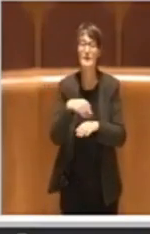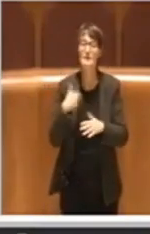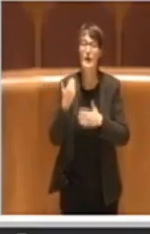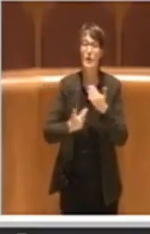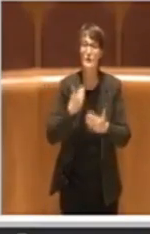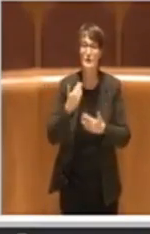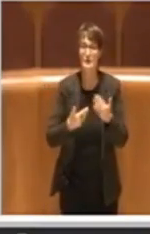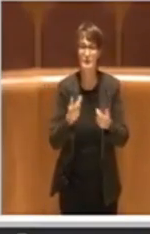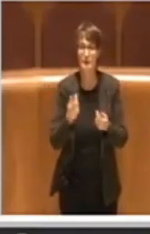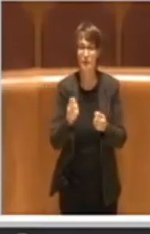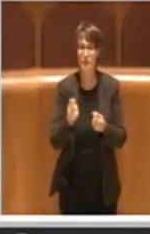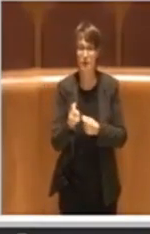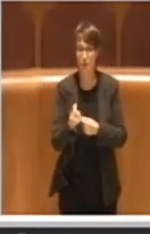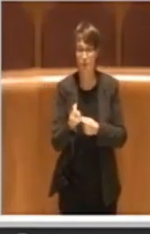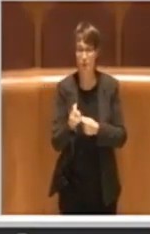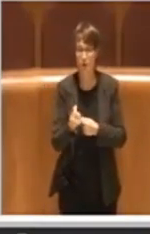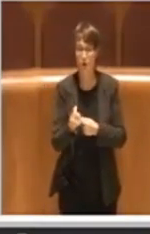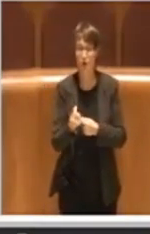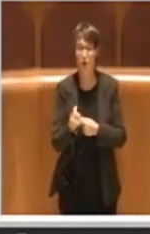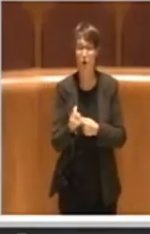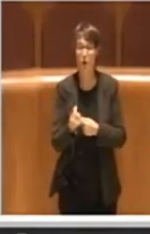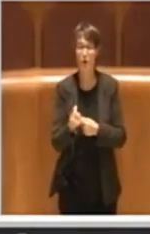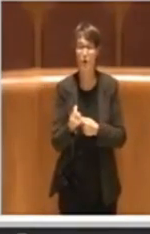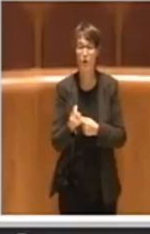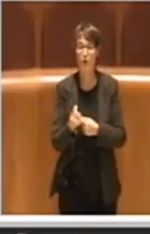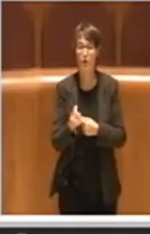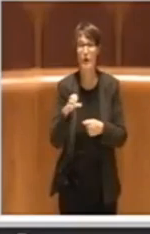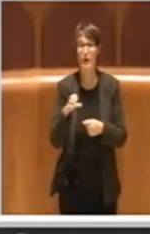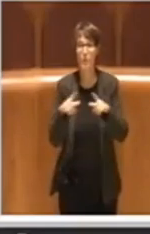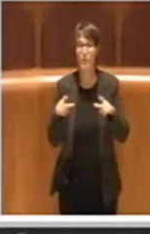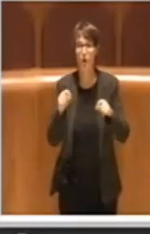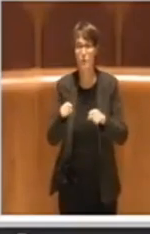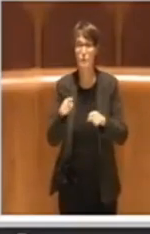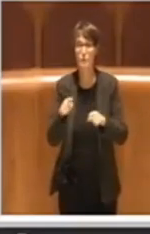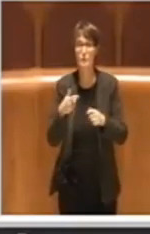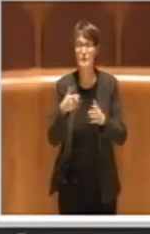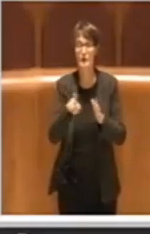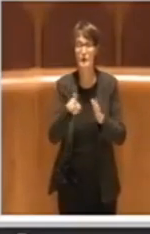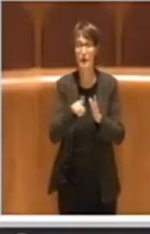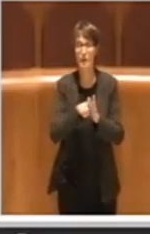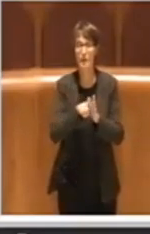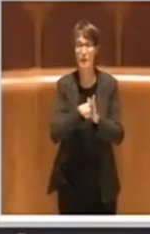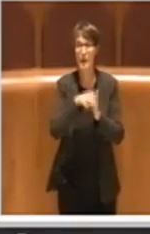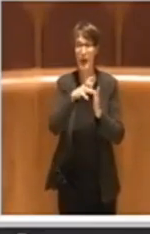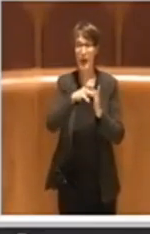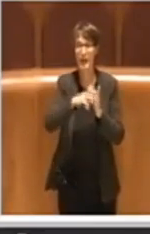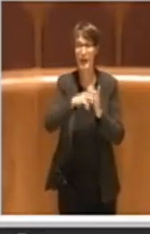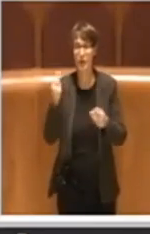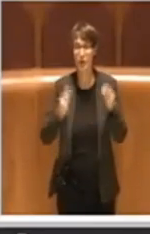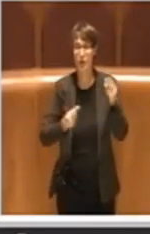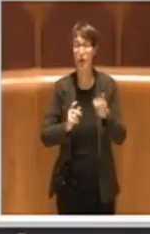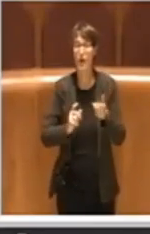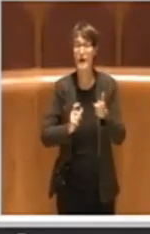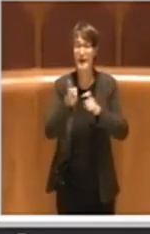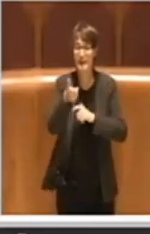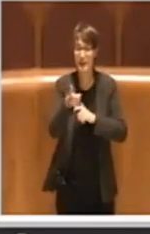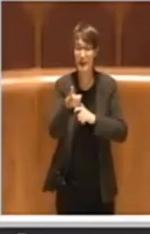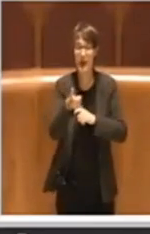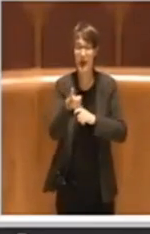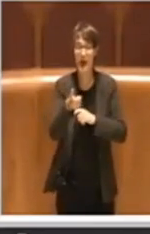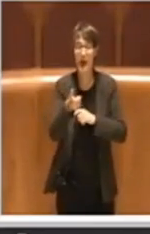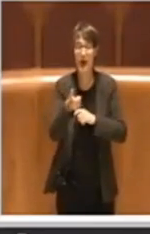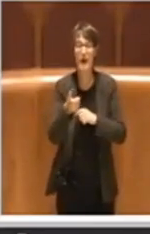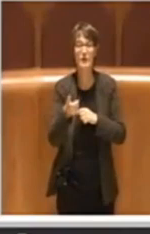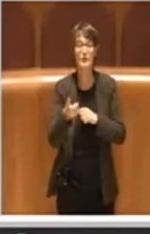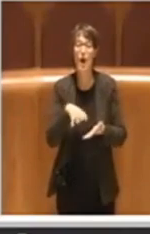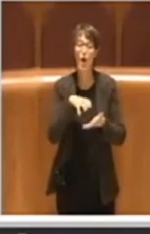secco bones del decreto rilancio e poi il successivo decreto agosto e così come che va però a dare contributi